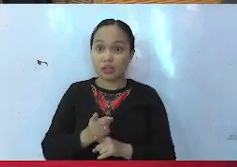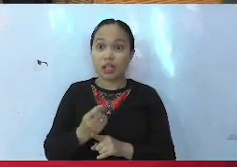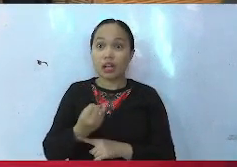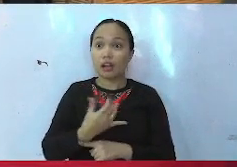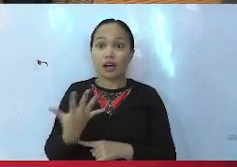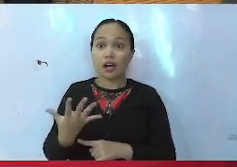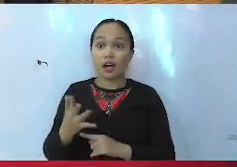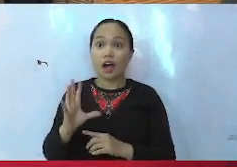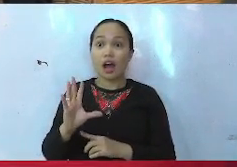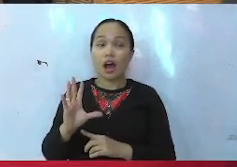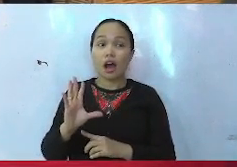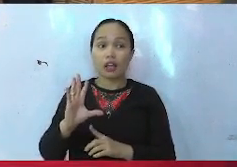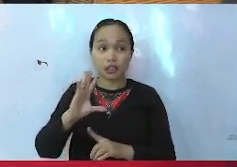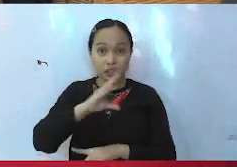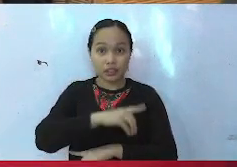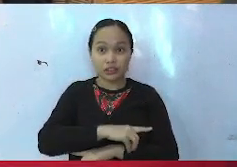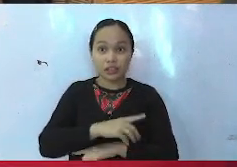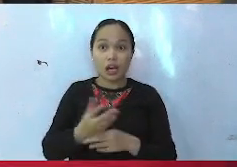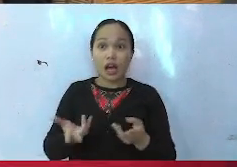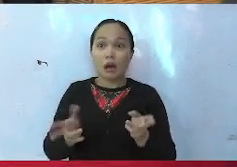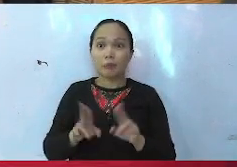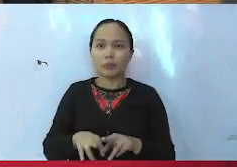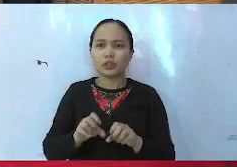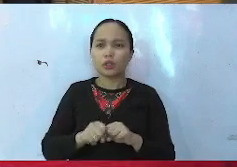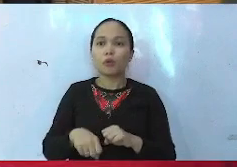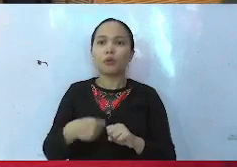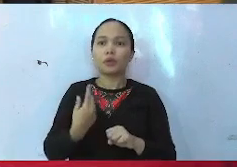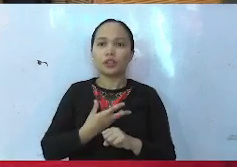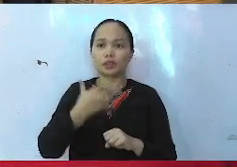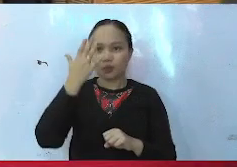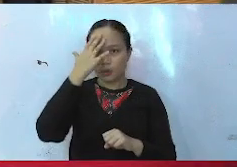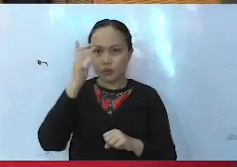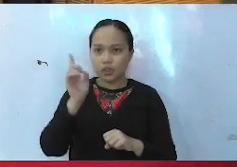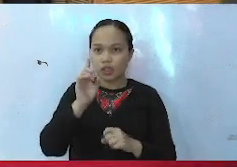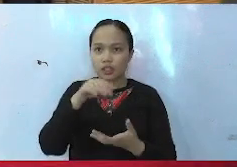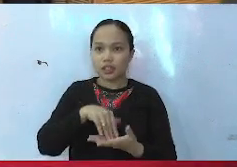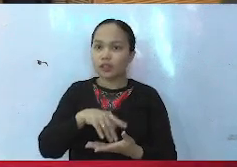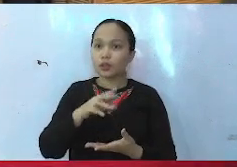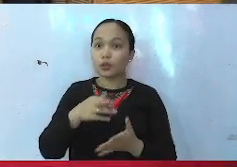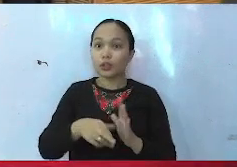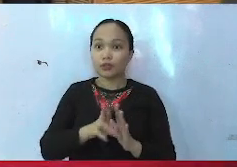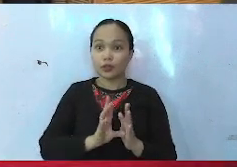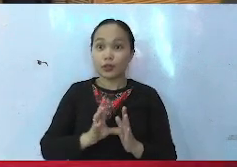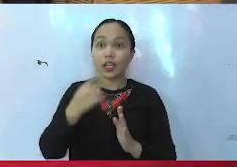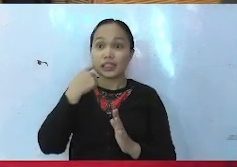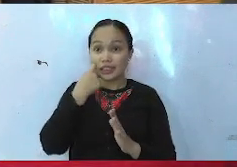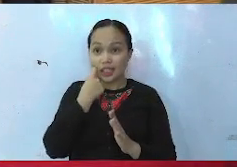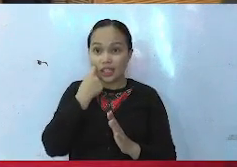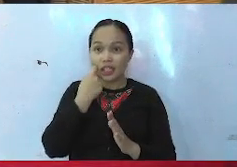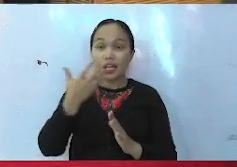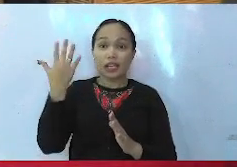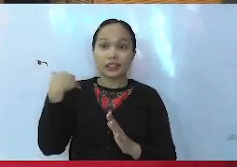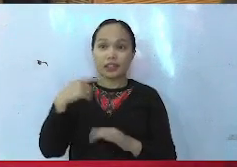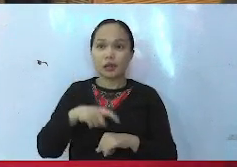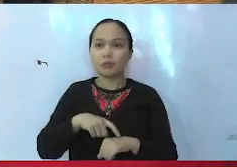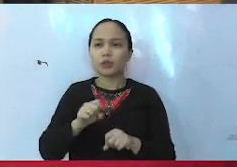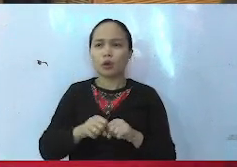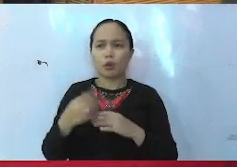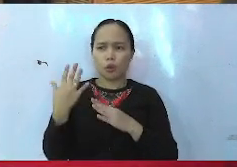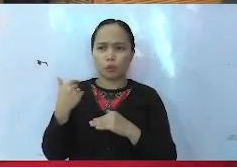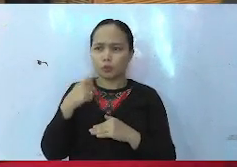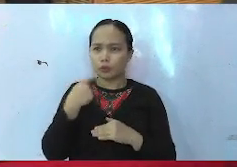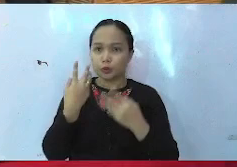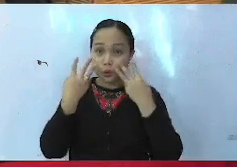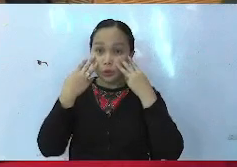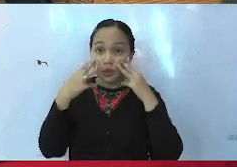ang lumilipas para malaman natin ulit kung ano yung pinag-usapan. Yeah. You see? Kaya I'm praying and I'm hoping na kayong mga nandito at